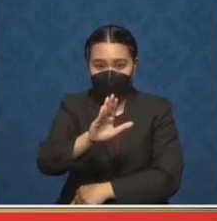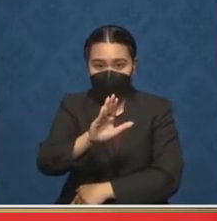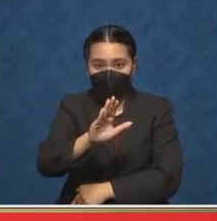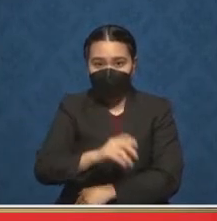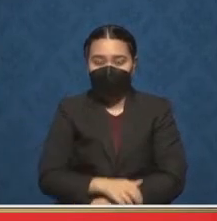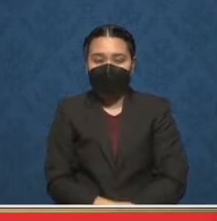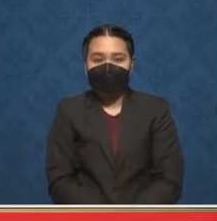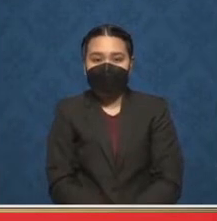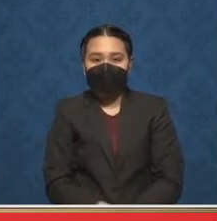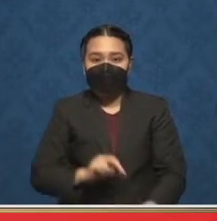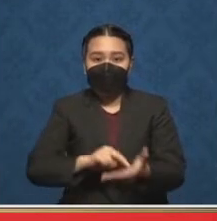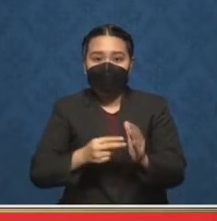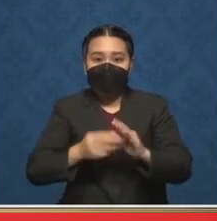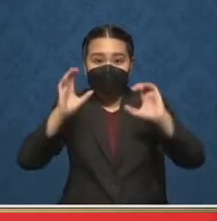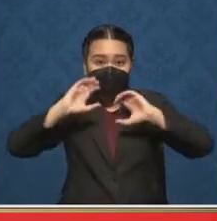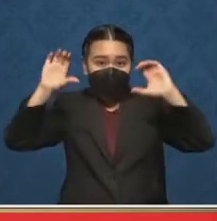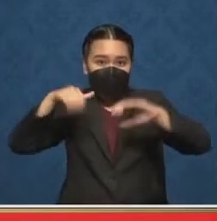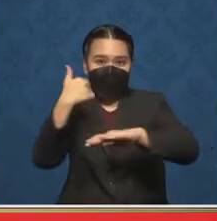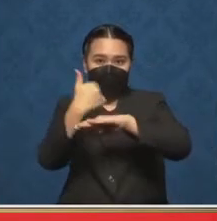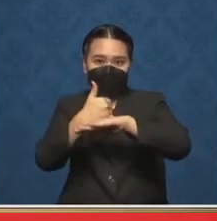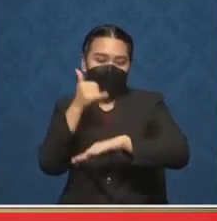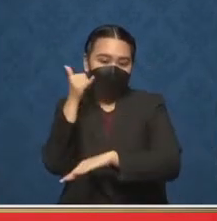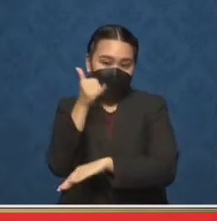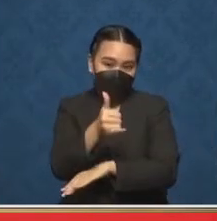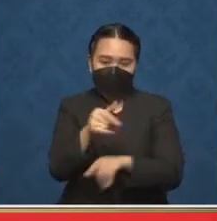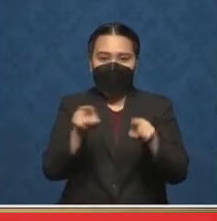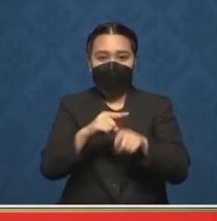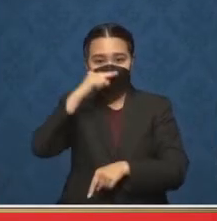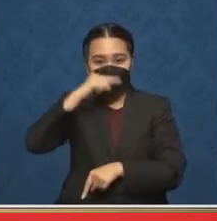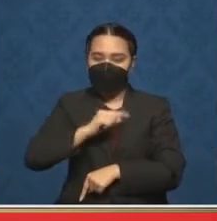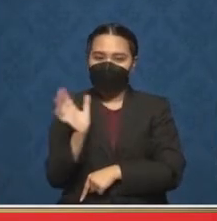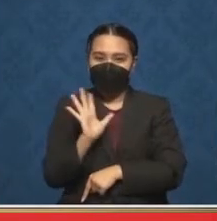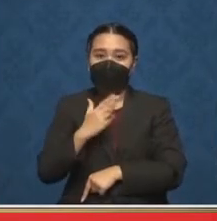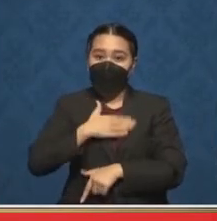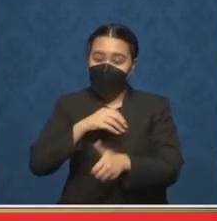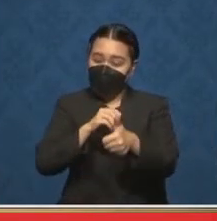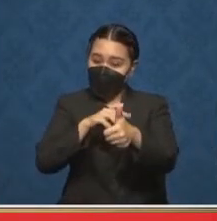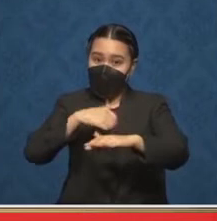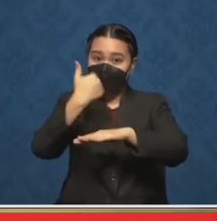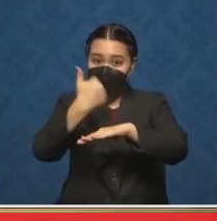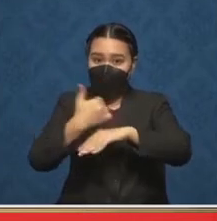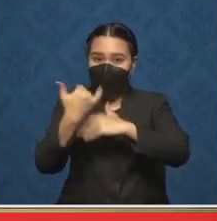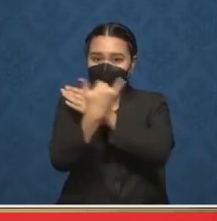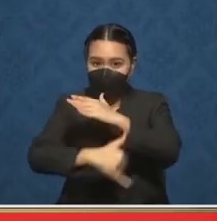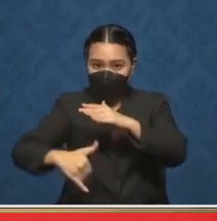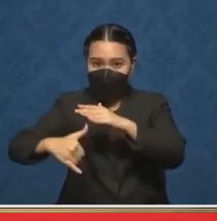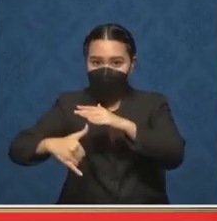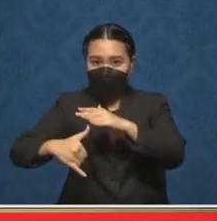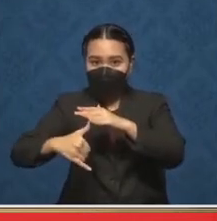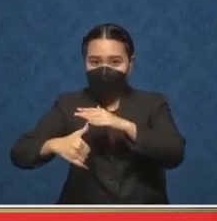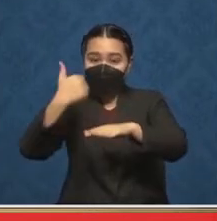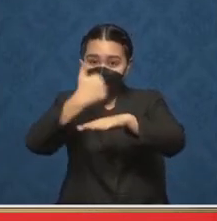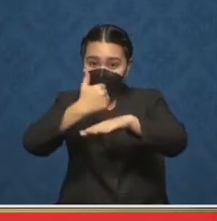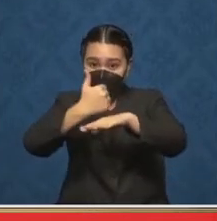ผู้นำทางรฐบาหรอระดบสูงไปอย่เราเราผู้นำระดบสูงคือลัเตรต่ประเทศ แล้วพวก